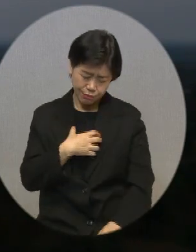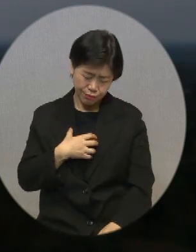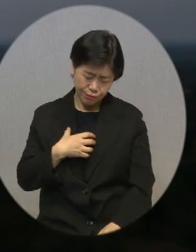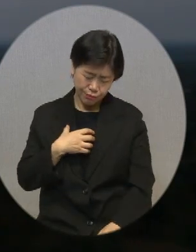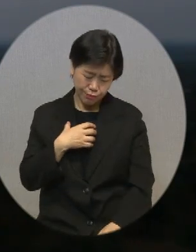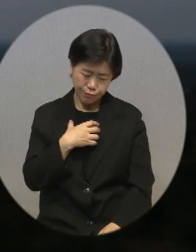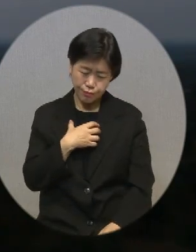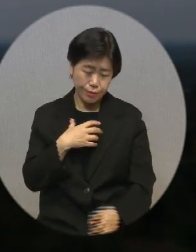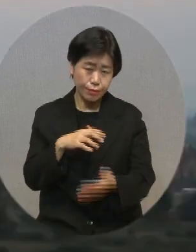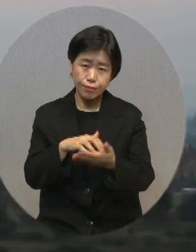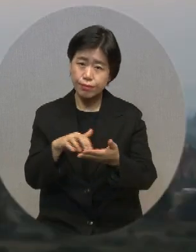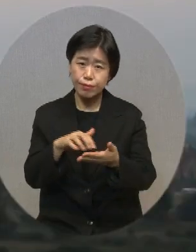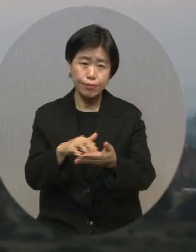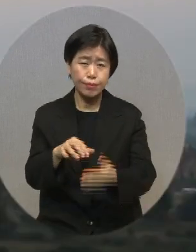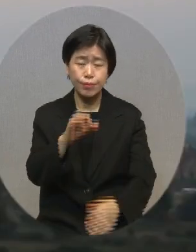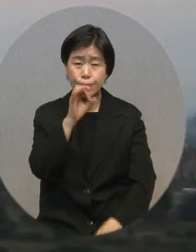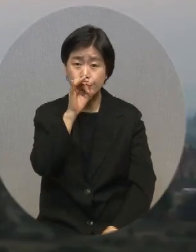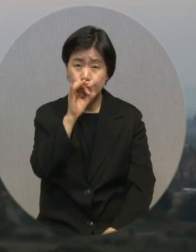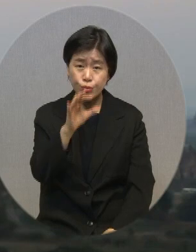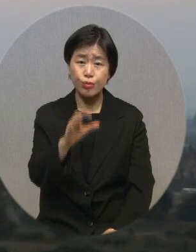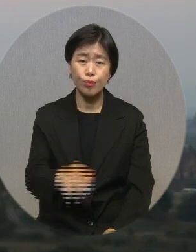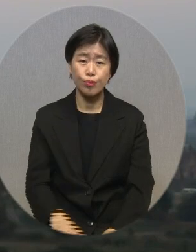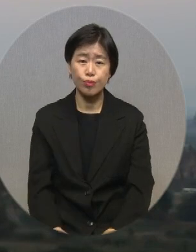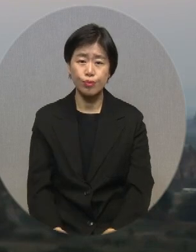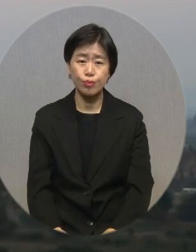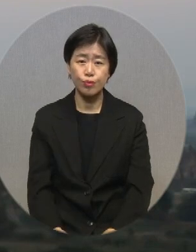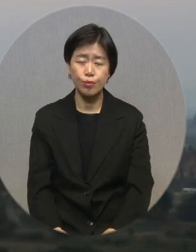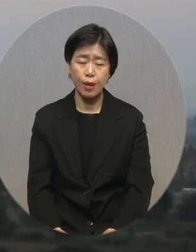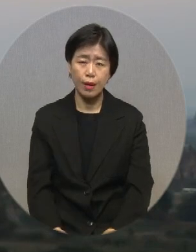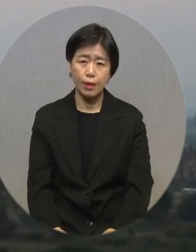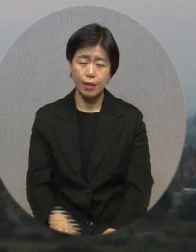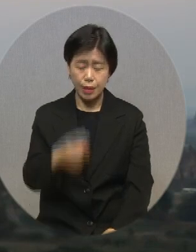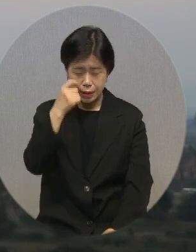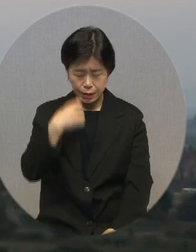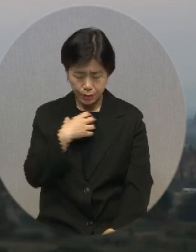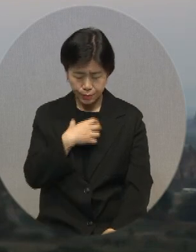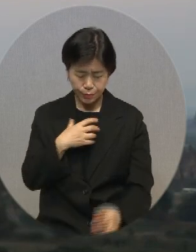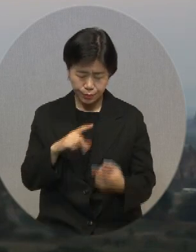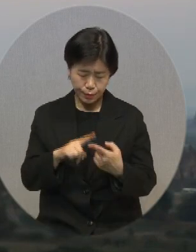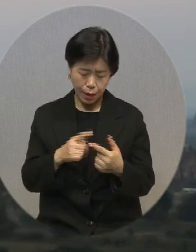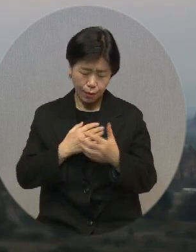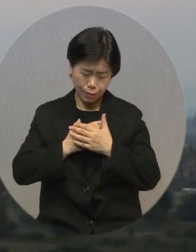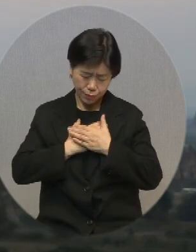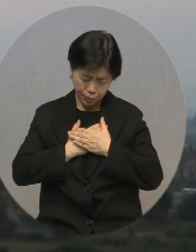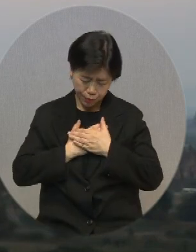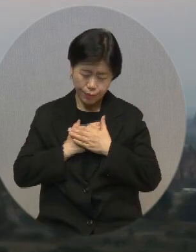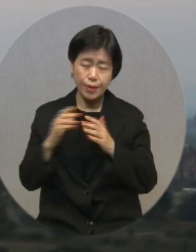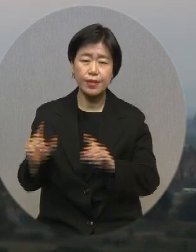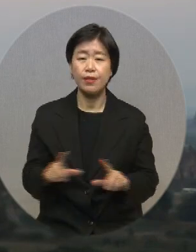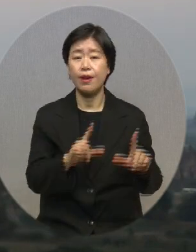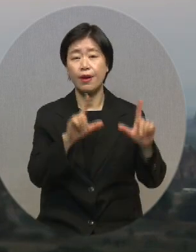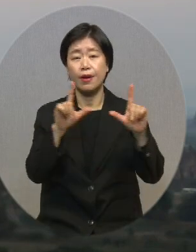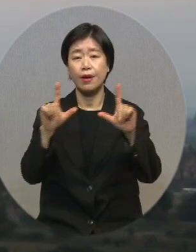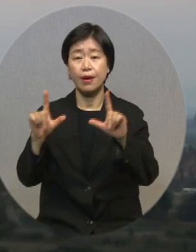헤아릴 수 없는 서름 혼자 뛰는데